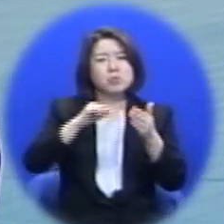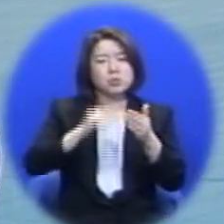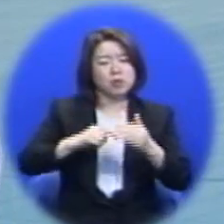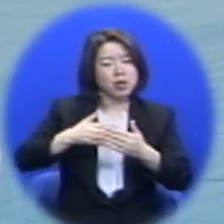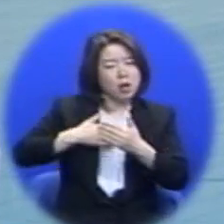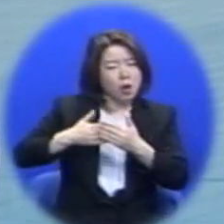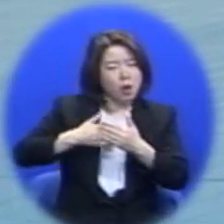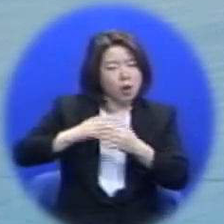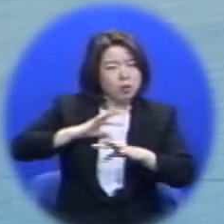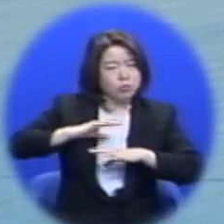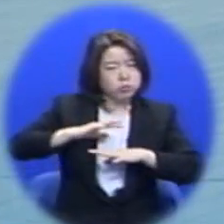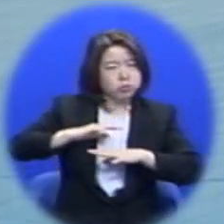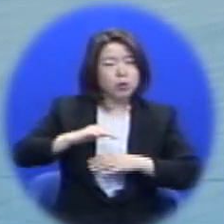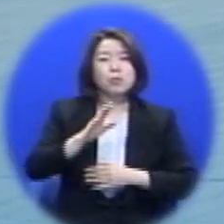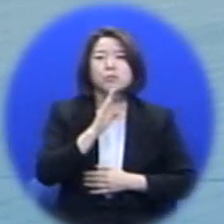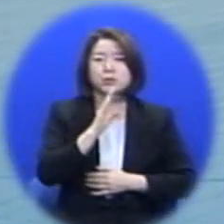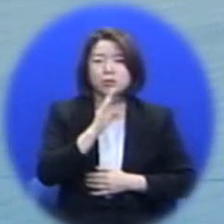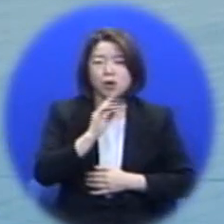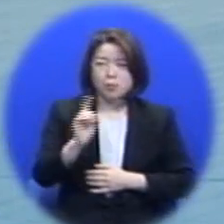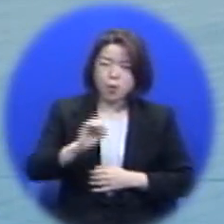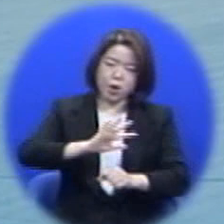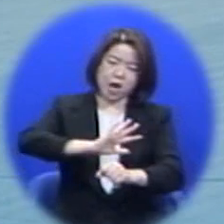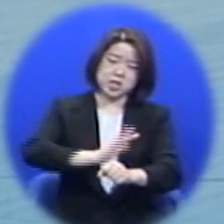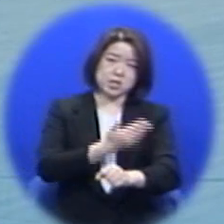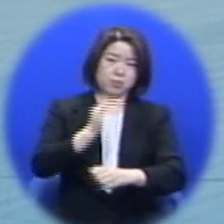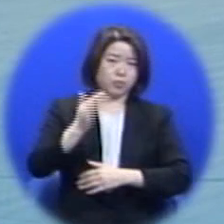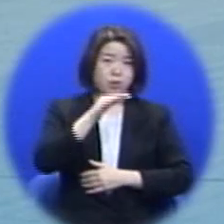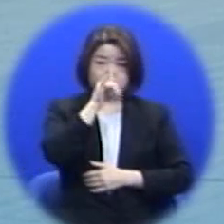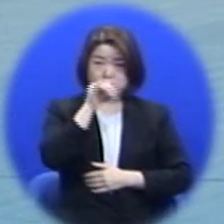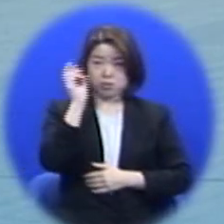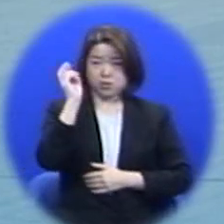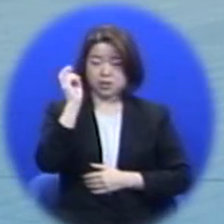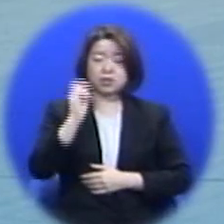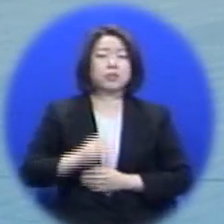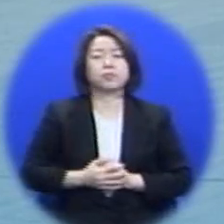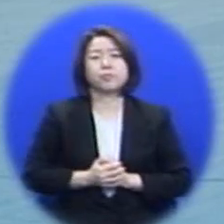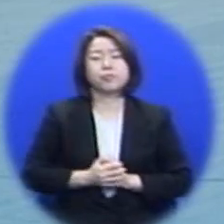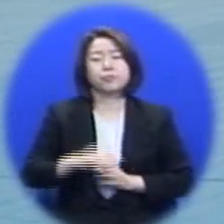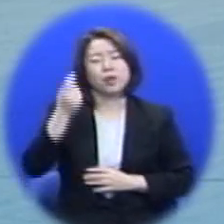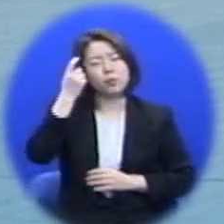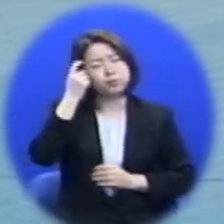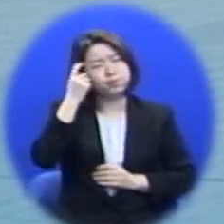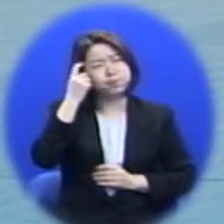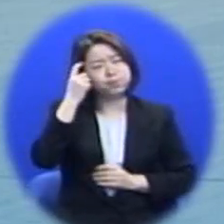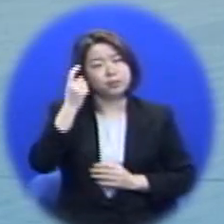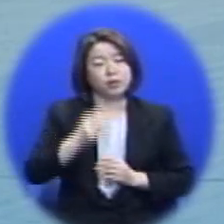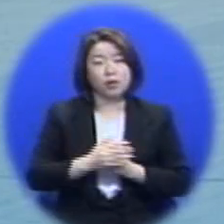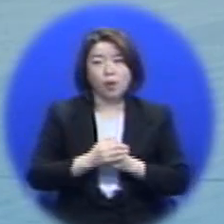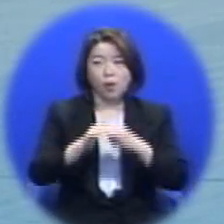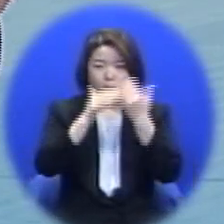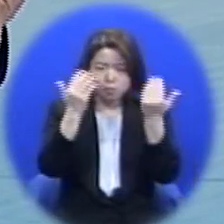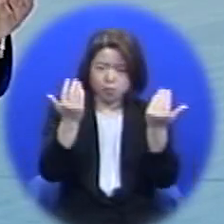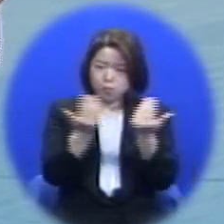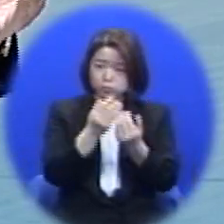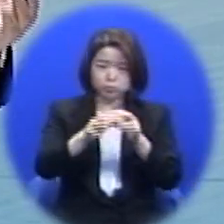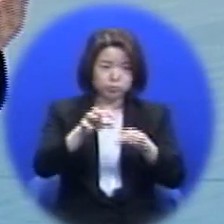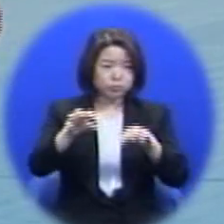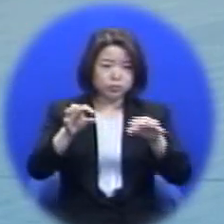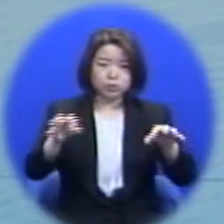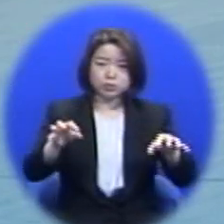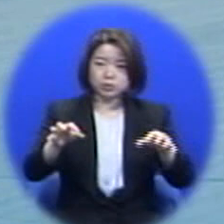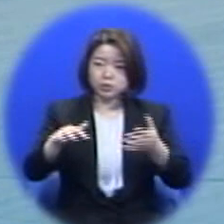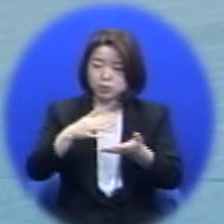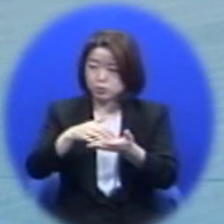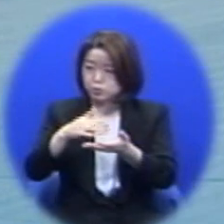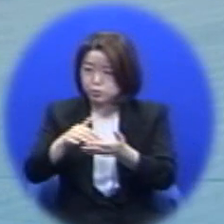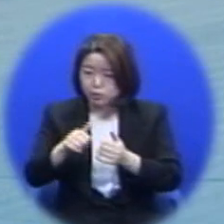마음이 임했어요. 무언가가 잘못되고 있는 것 같아요. 왜 이럴까? 모든 것은 다 지표가